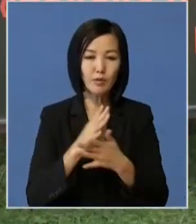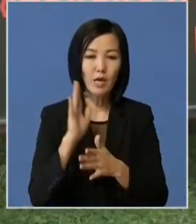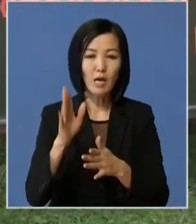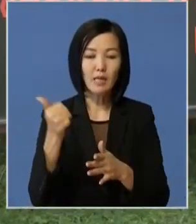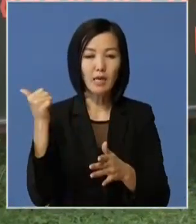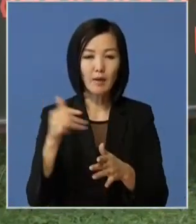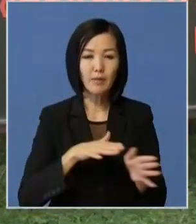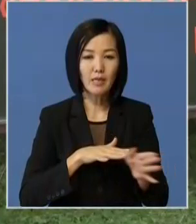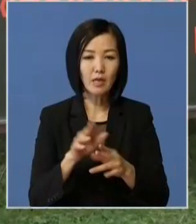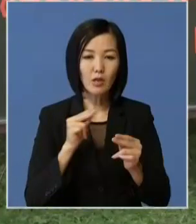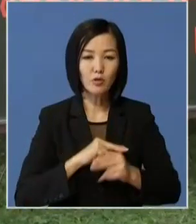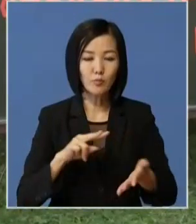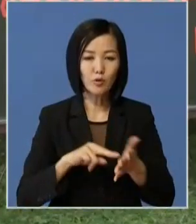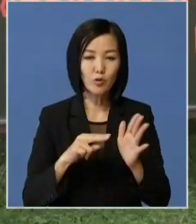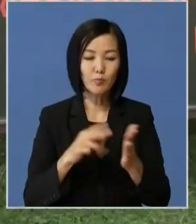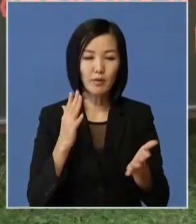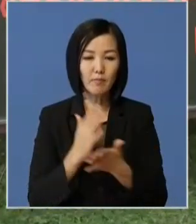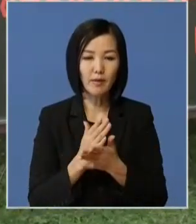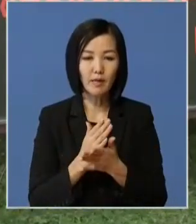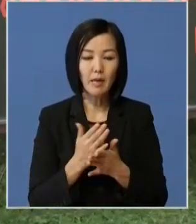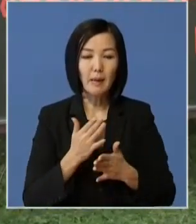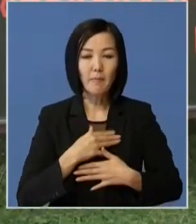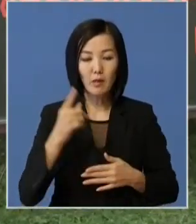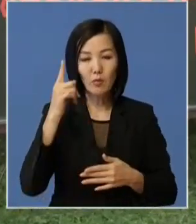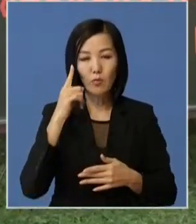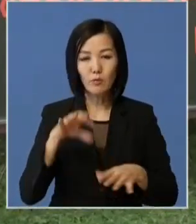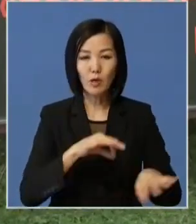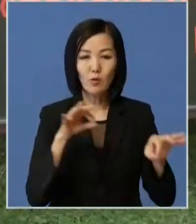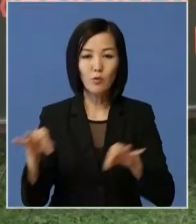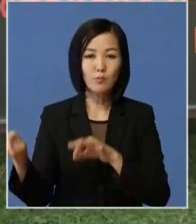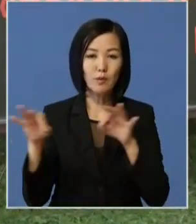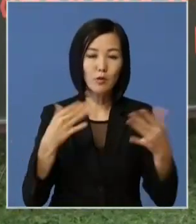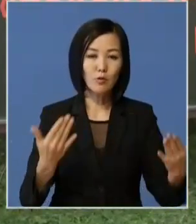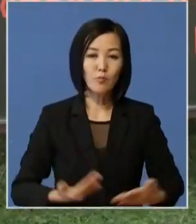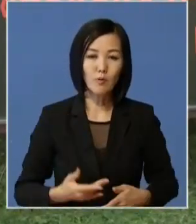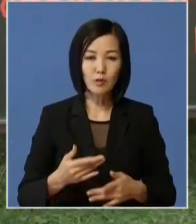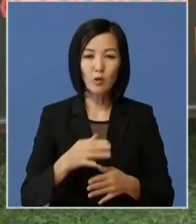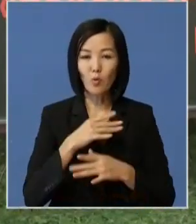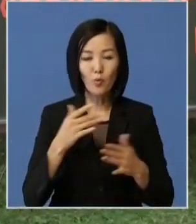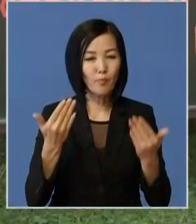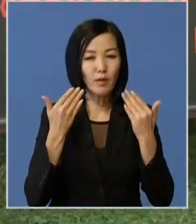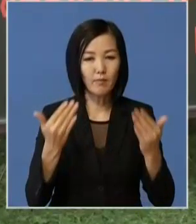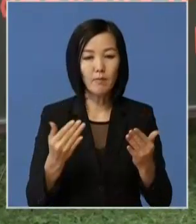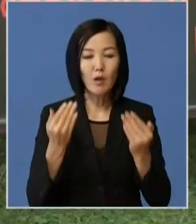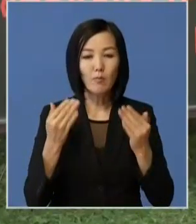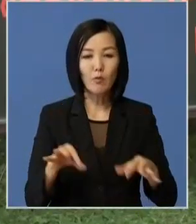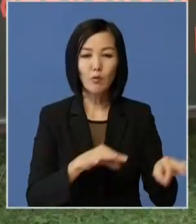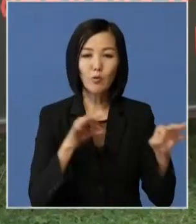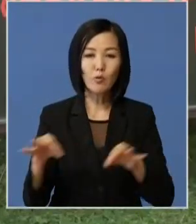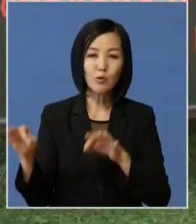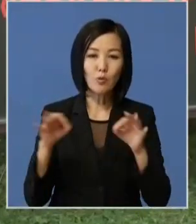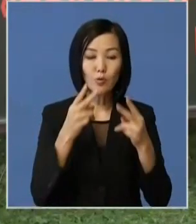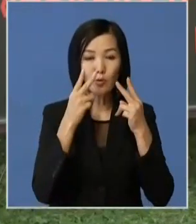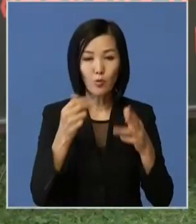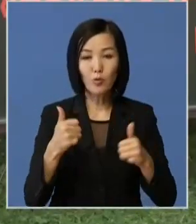бойы атқарылар жұмыстар жоспары құрылды. Меніңше көбісі көшпенділер тұрмысы жайлы көп біле бермейді. Біз бүгін көші-қонның не екенін